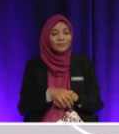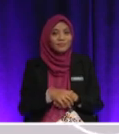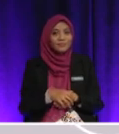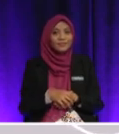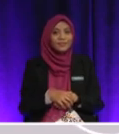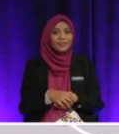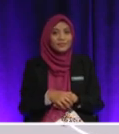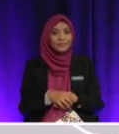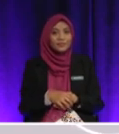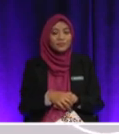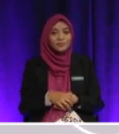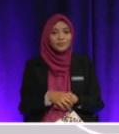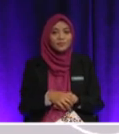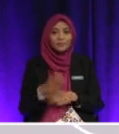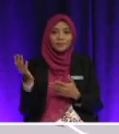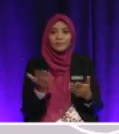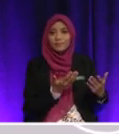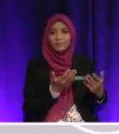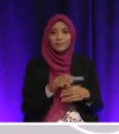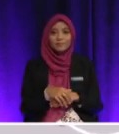tapi untuk menjawabnya